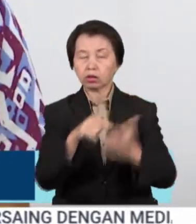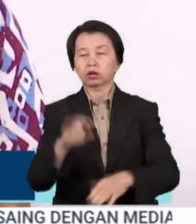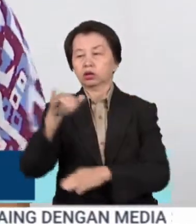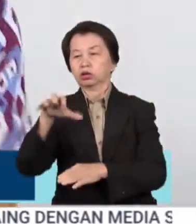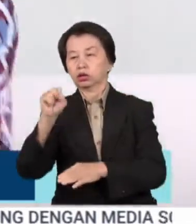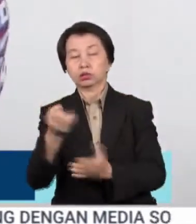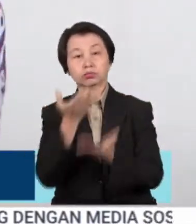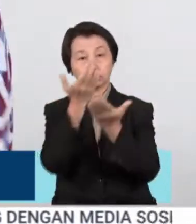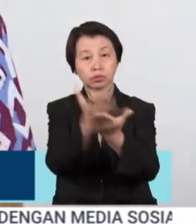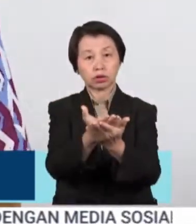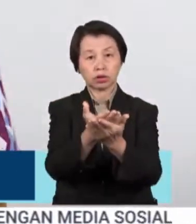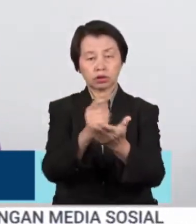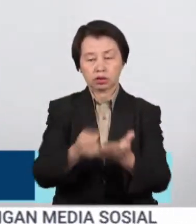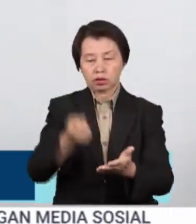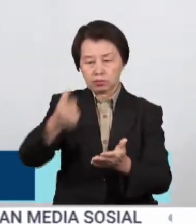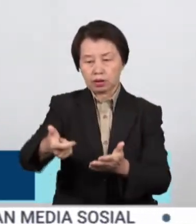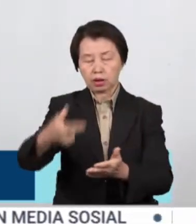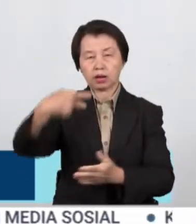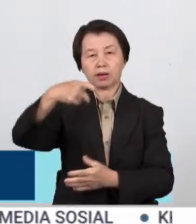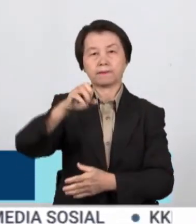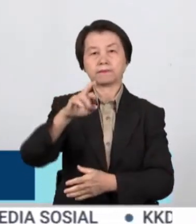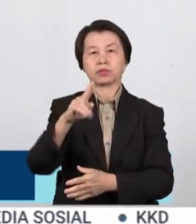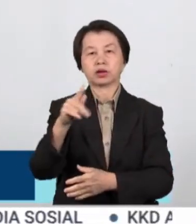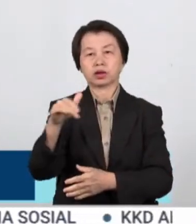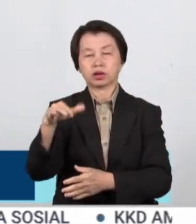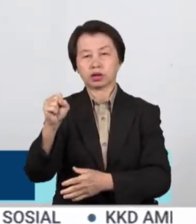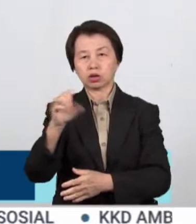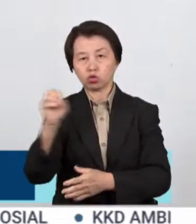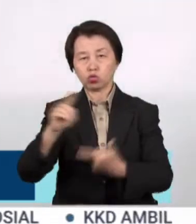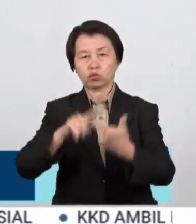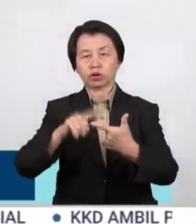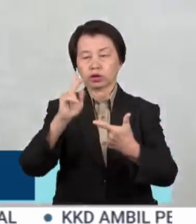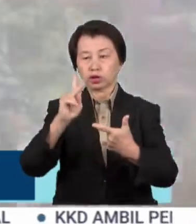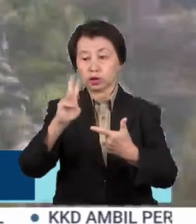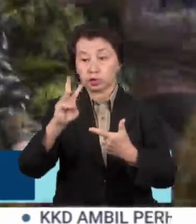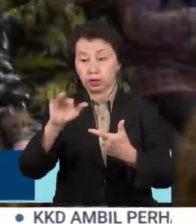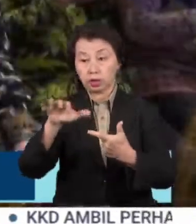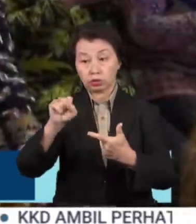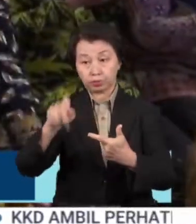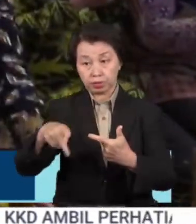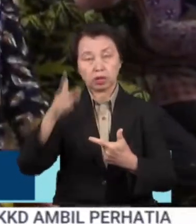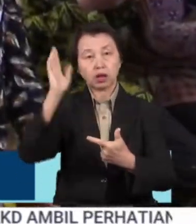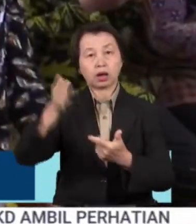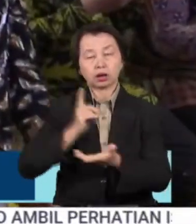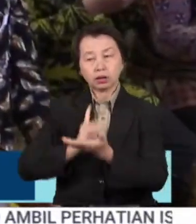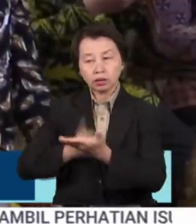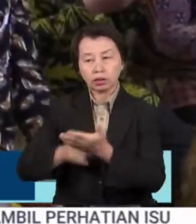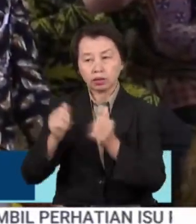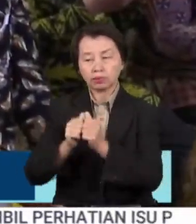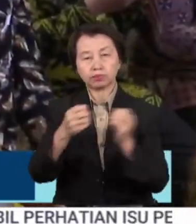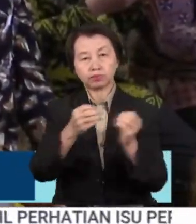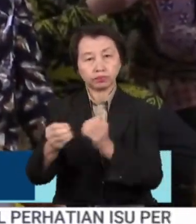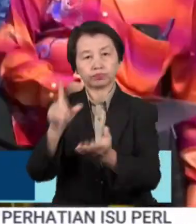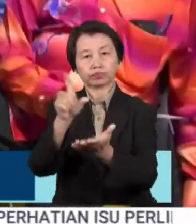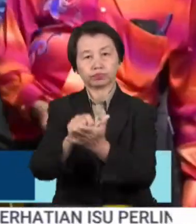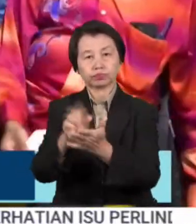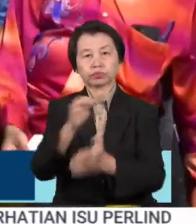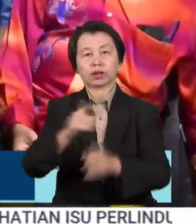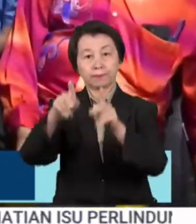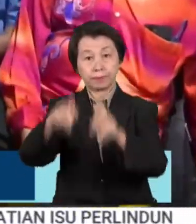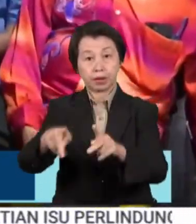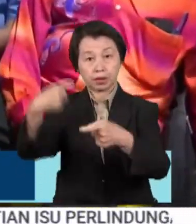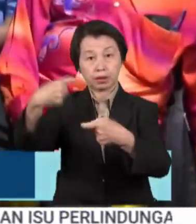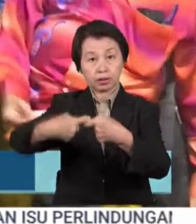seperti cadangan caruman berkeso dan KWSP juga akan dibincangkan dengan organisasi media dan pihak berkaitan.